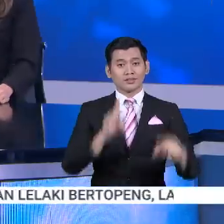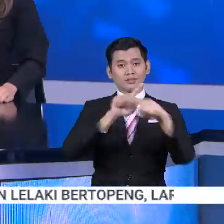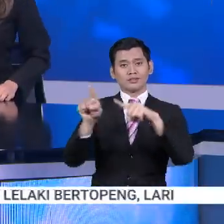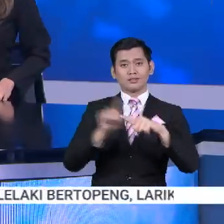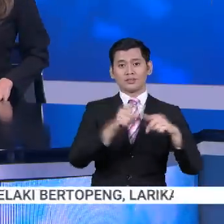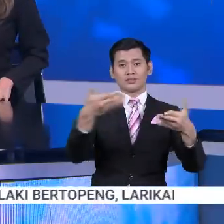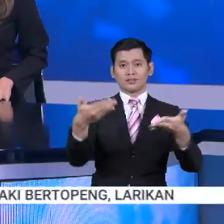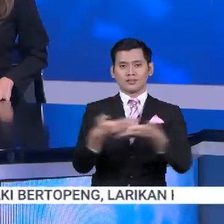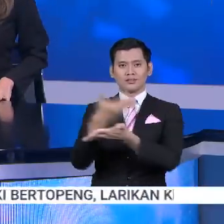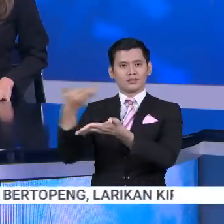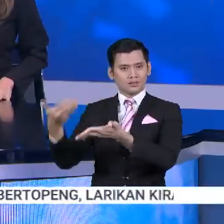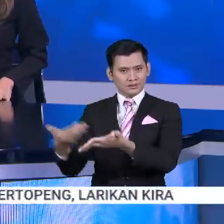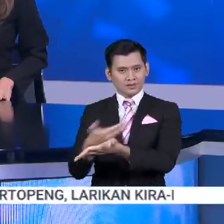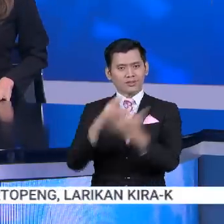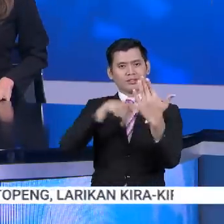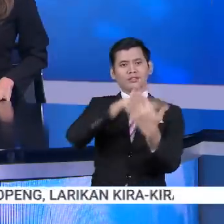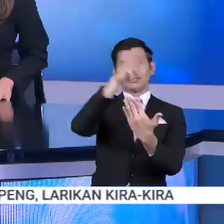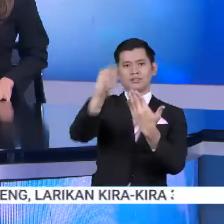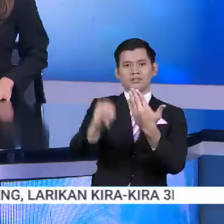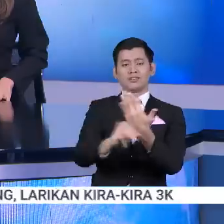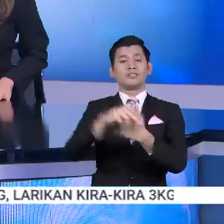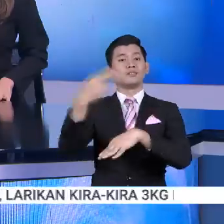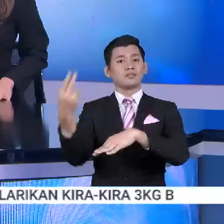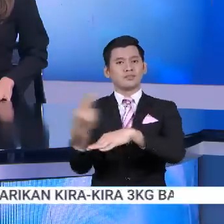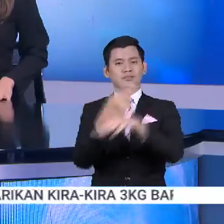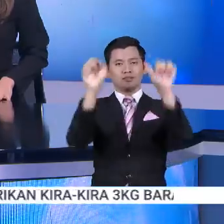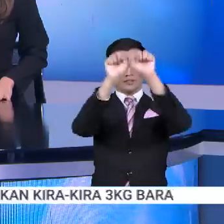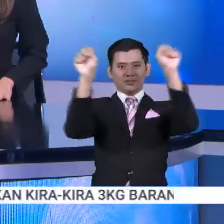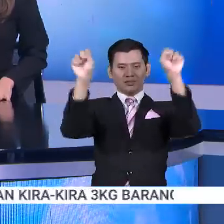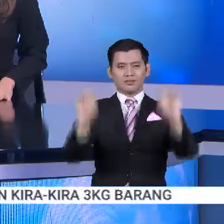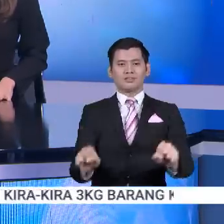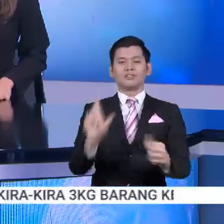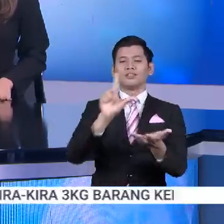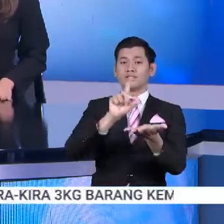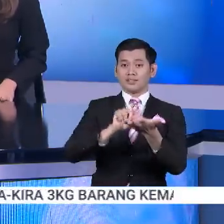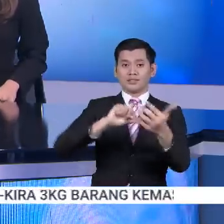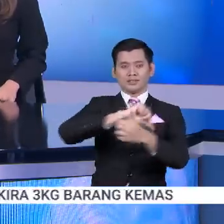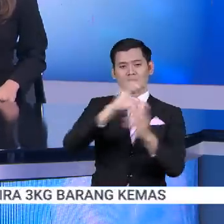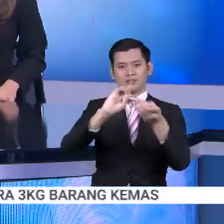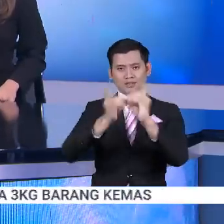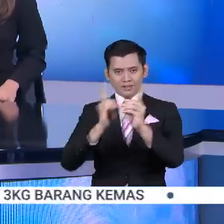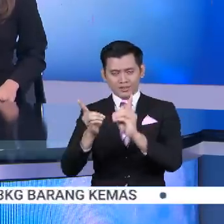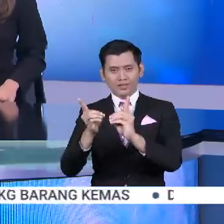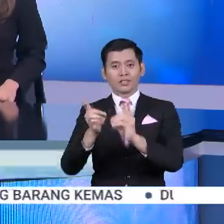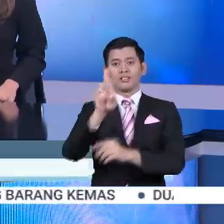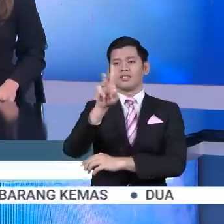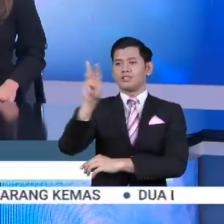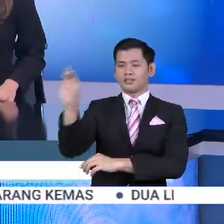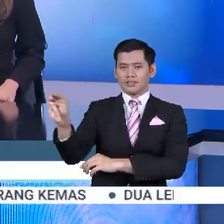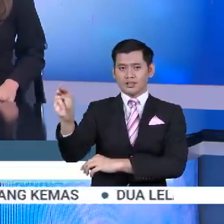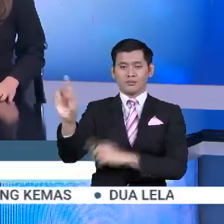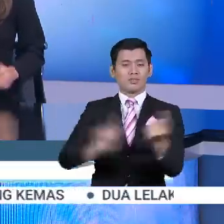Pelbagai pembaharuan kandungan dan program juga penggunaan sistem penyiaran digital. RTM semakin matang dan berkembang